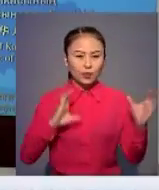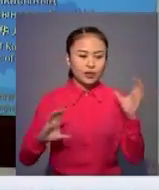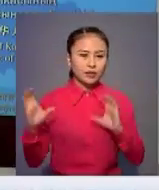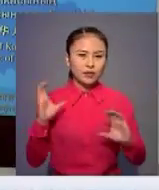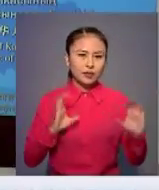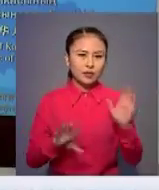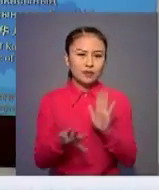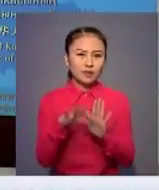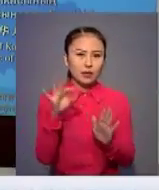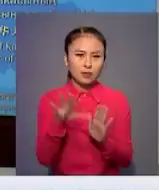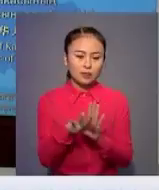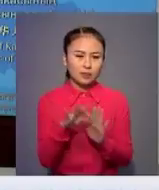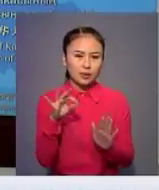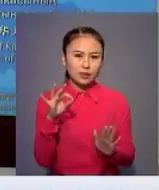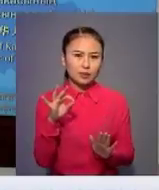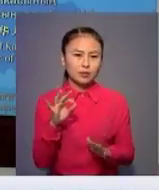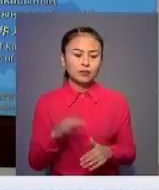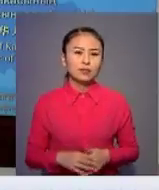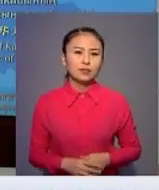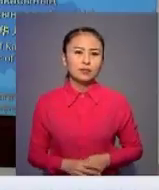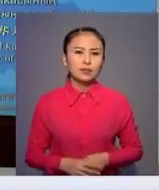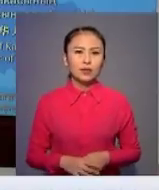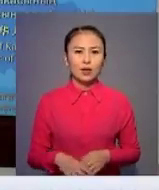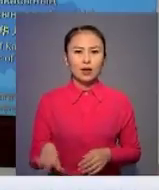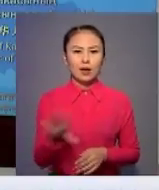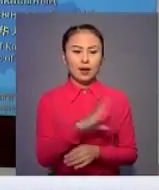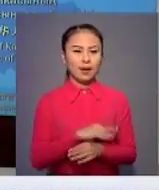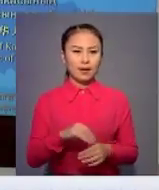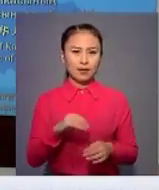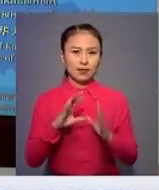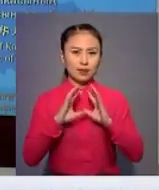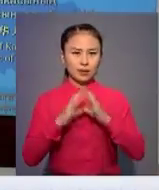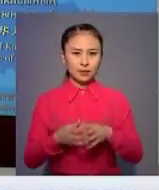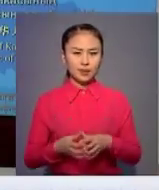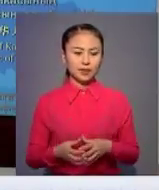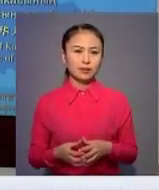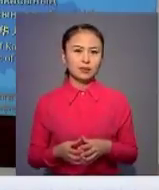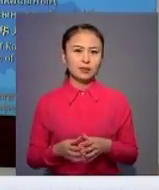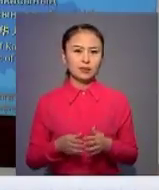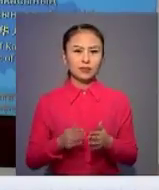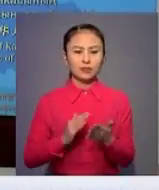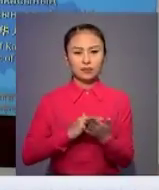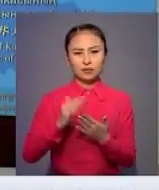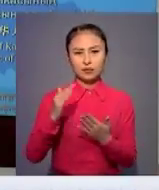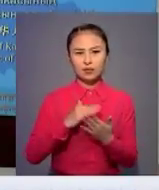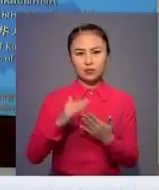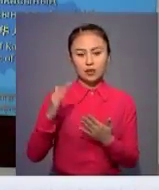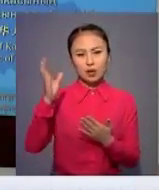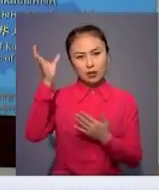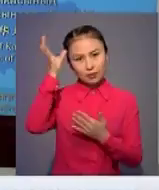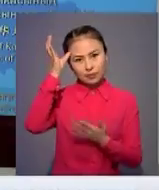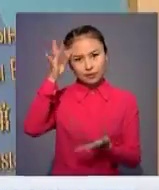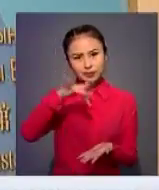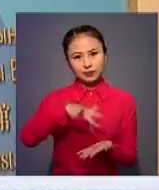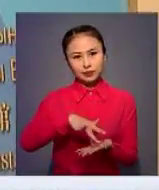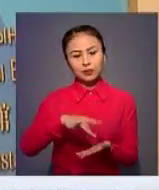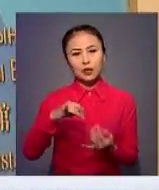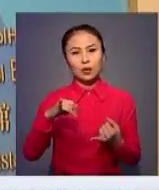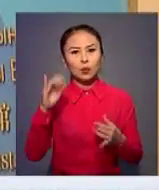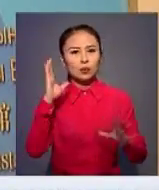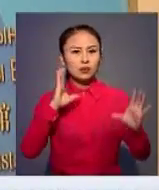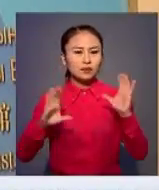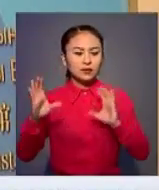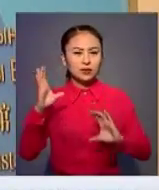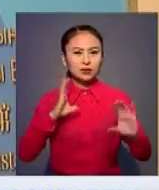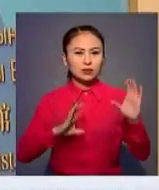университетті іріктеуге, сонымен қатар әлемнің биік-биік ғылыми зерттеу орталықтарын және